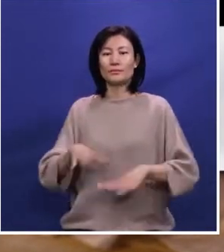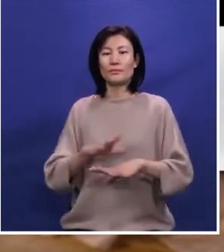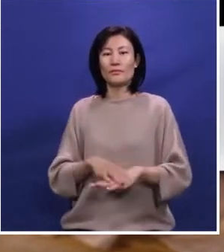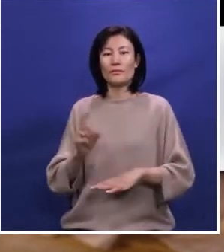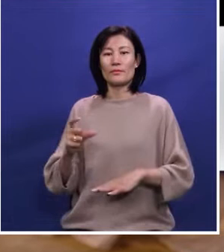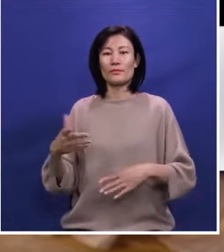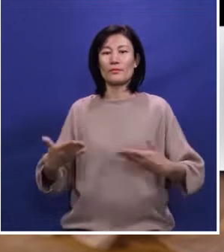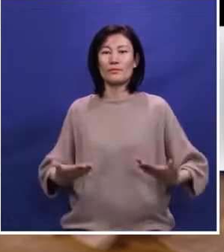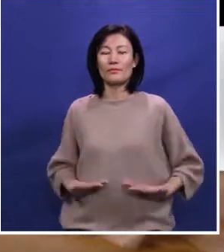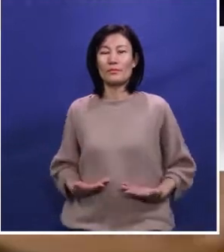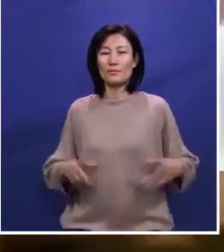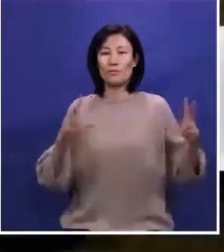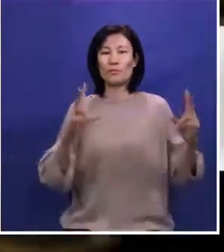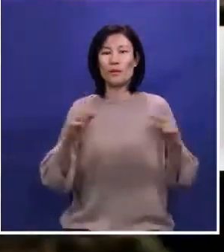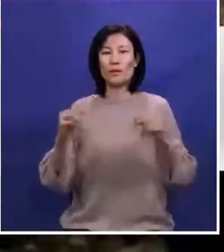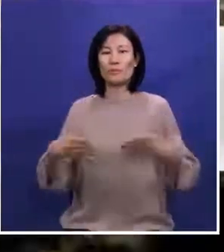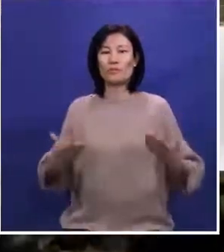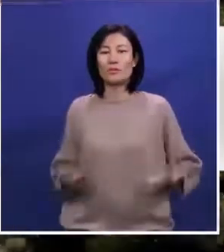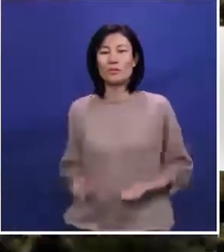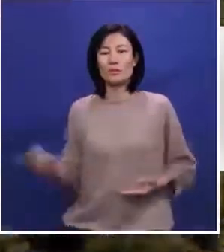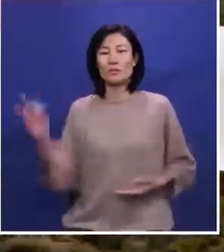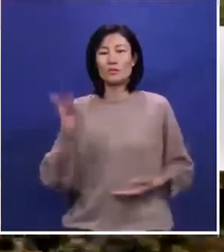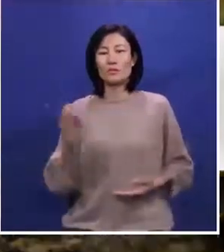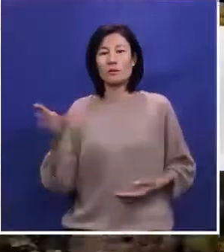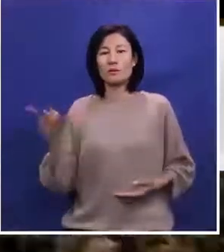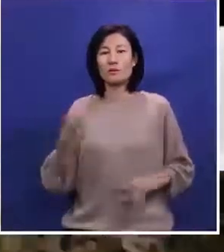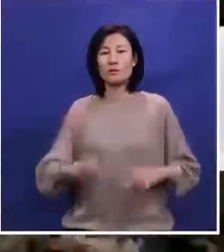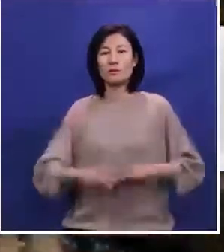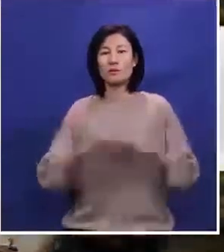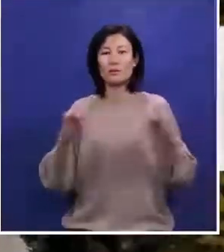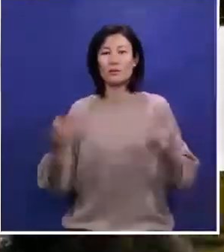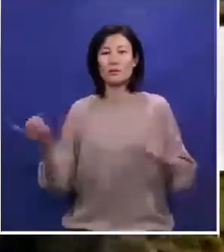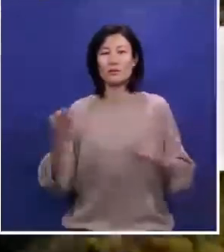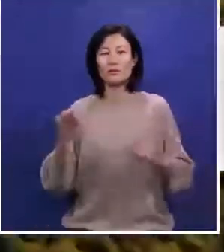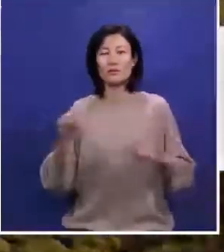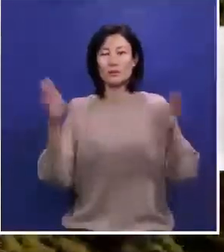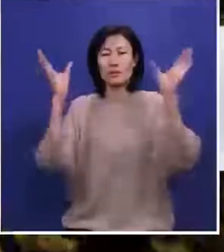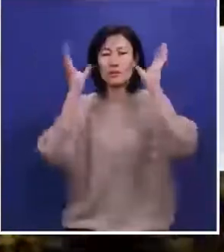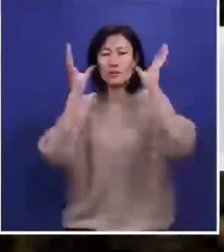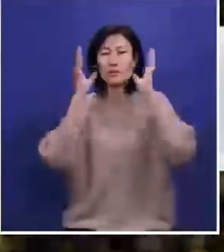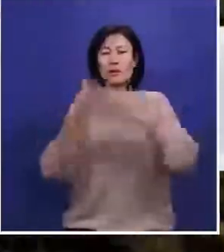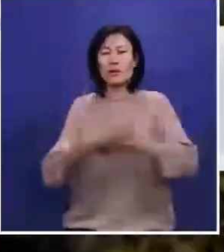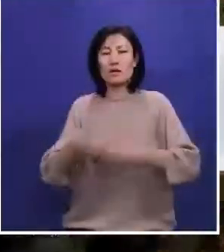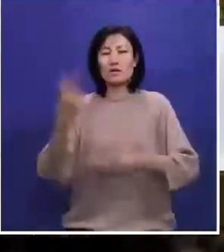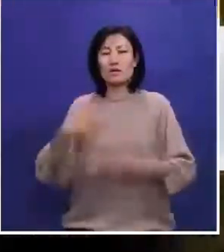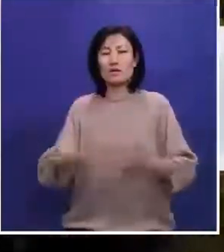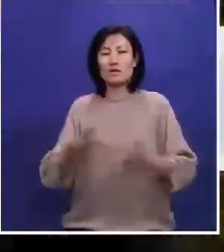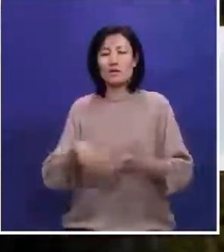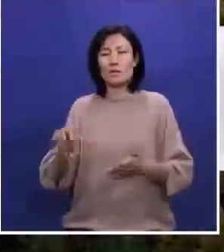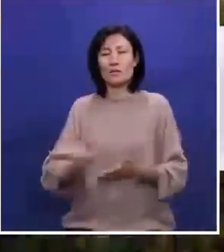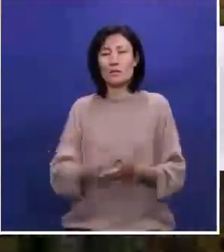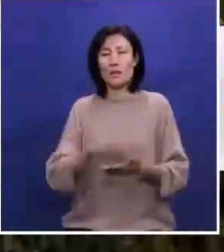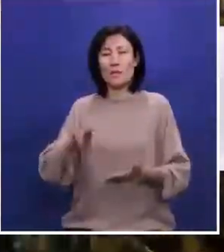тыныш өмір сүрген, бейбіт өмір сүрген. Тарихи сәулеттік кешеннің аумағында діни сауат ашуға арналған 23